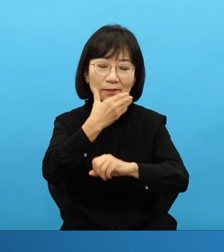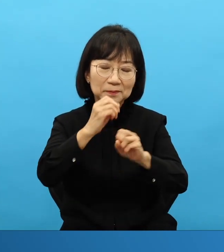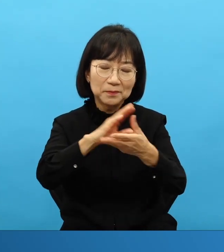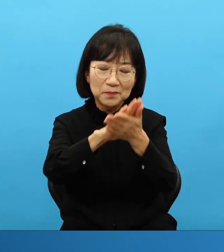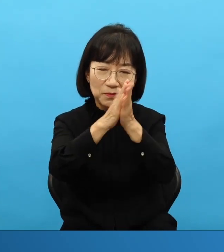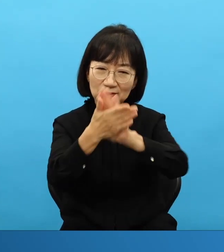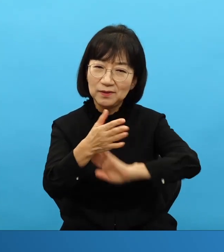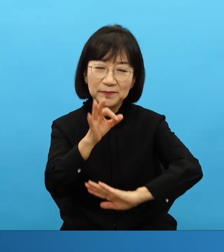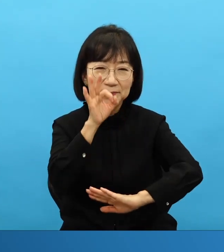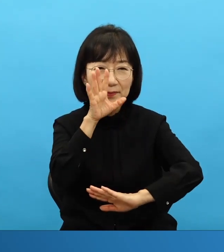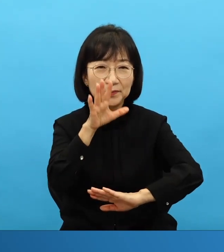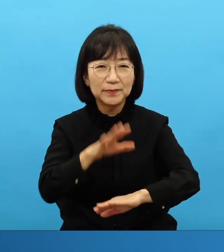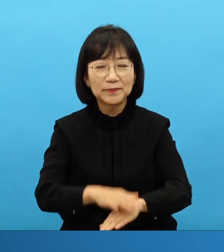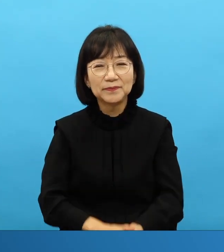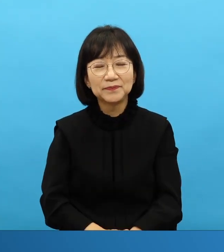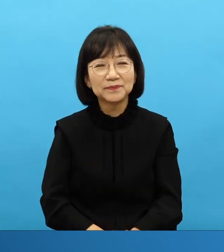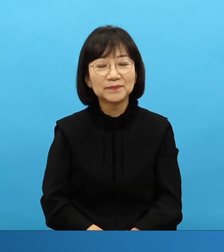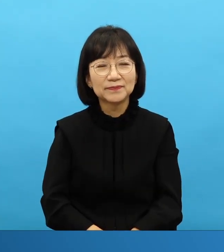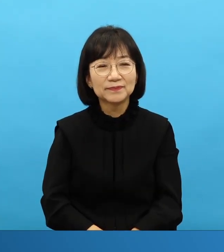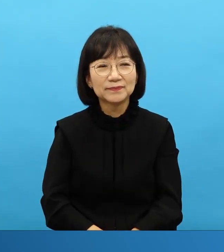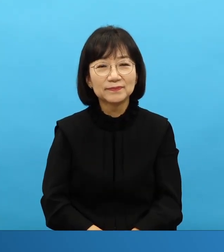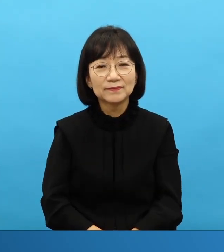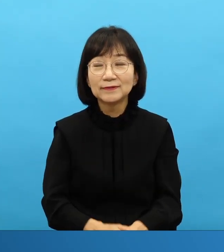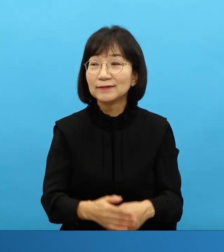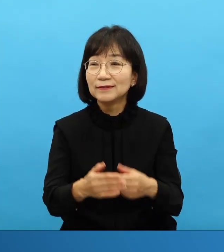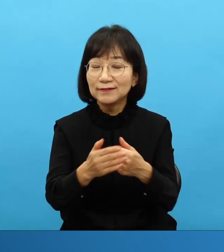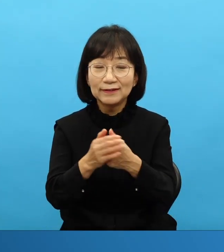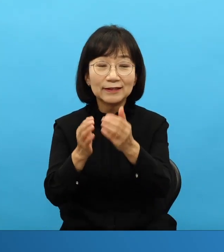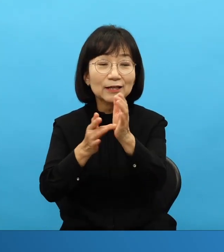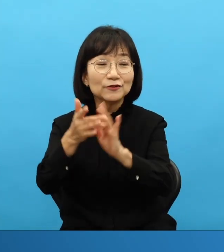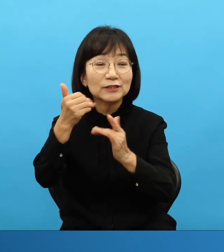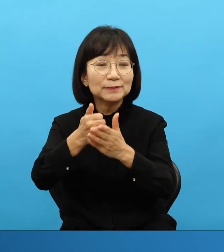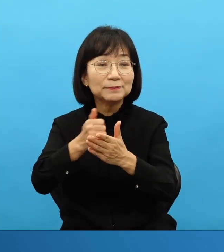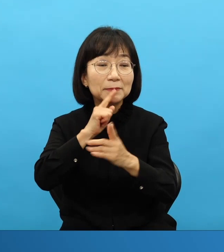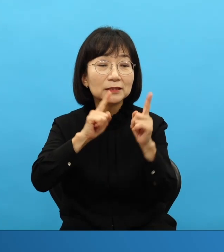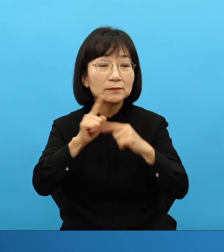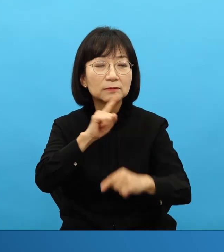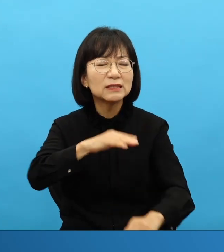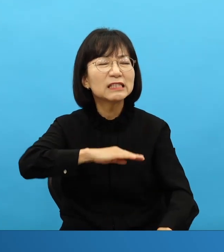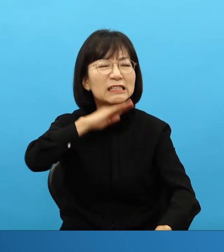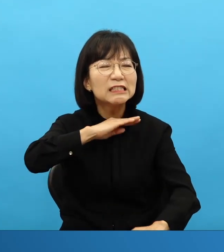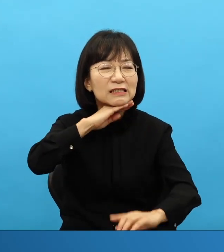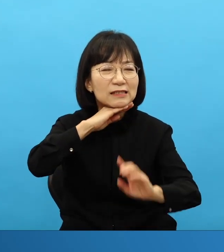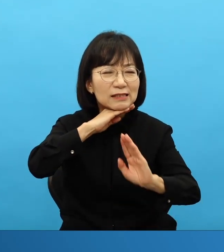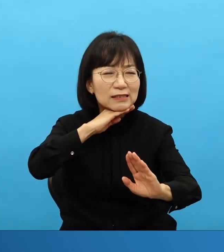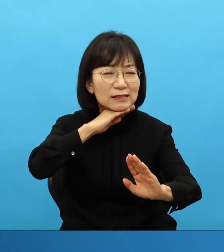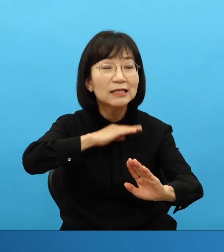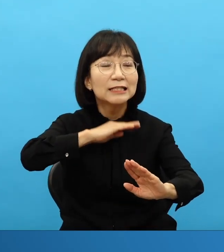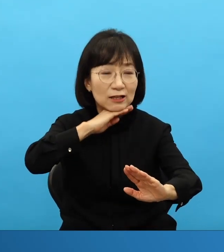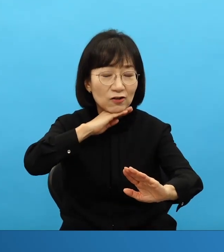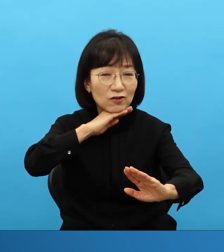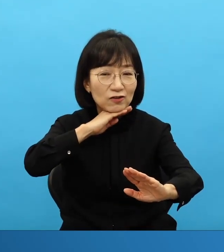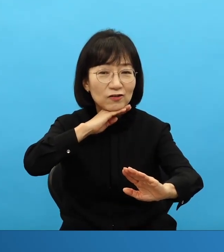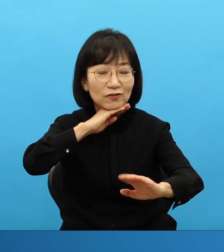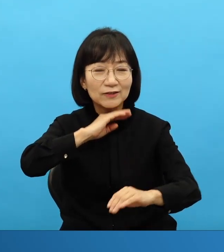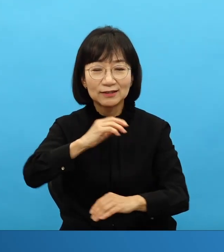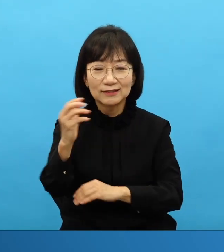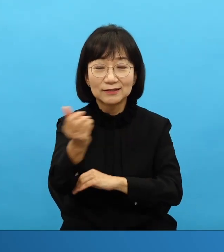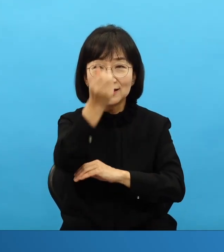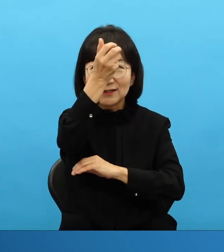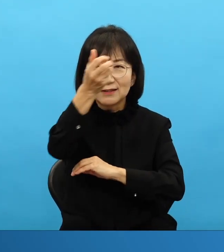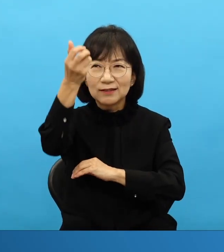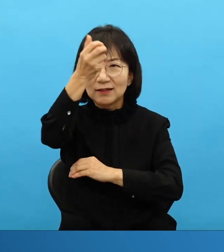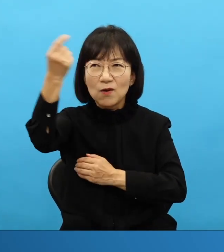到。 그래서 예수님이 기다리라. 所以耶稣让我们等候， 언제까지? 到什么时候呢？ 성령께서